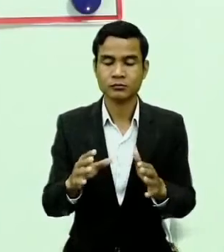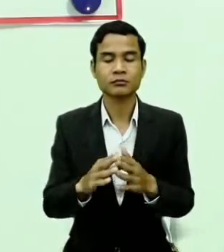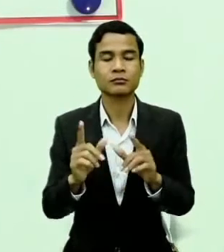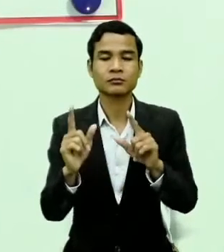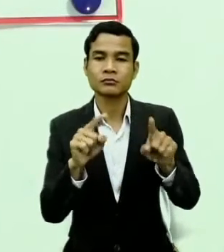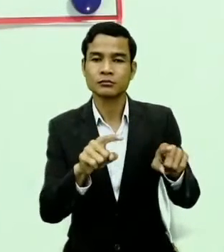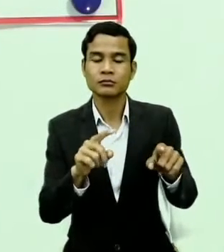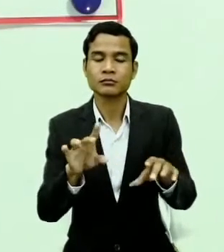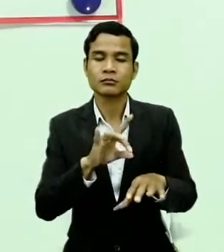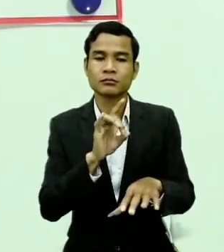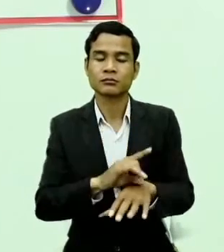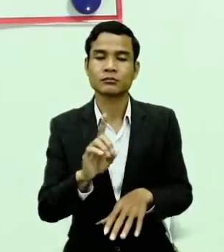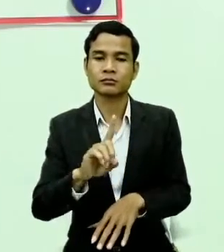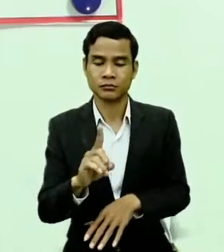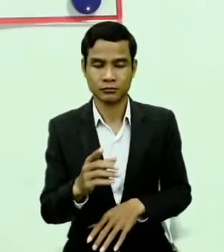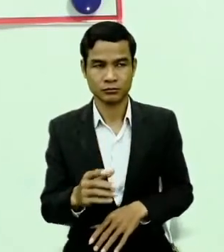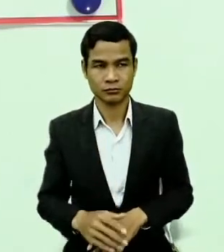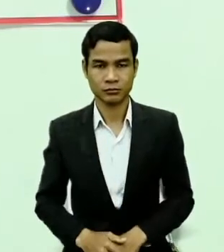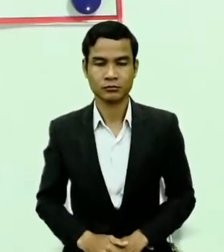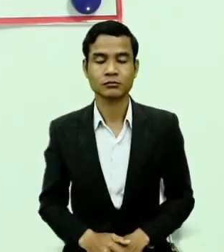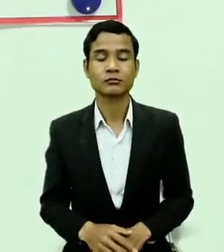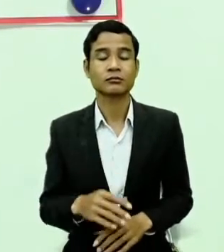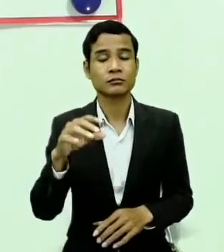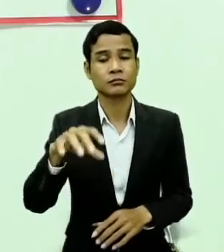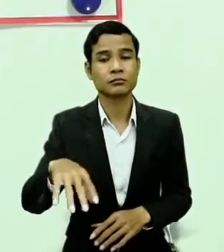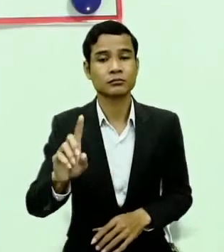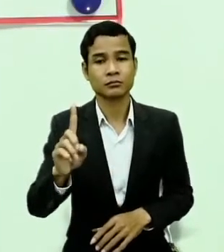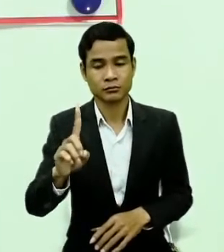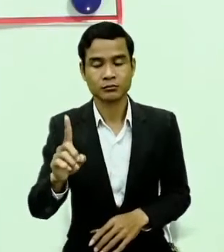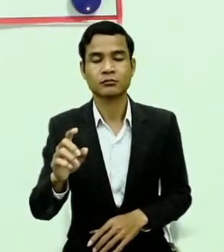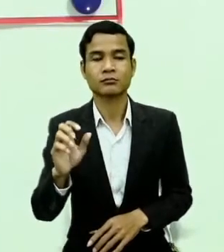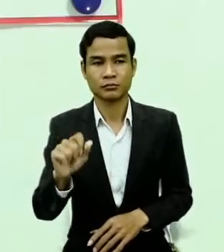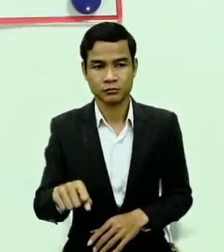nè chà nơ cả lại nè